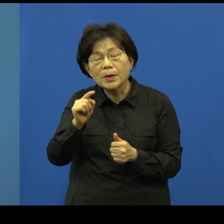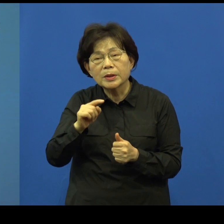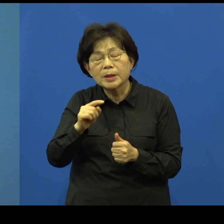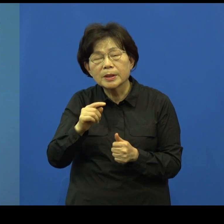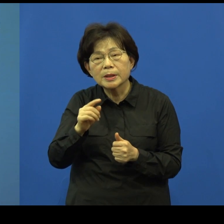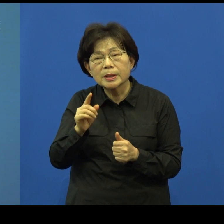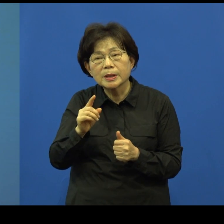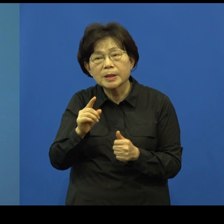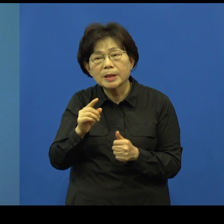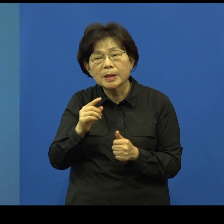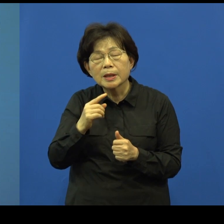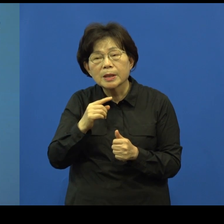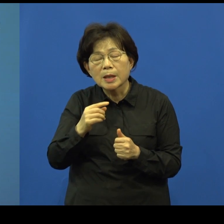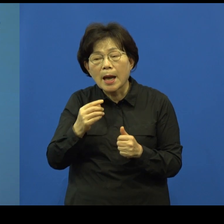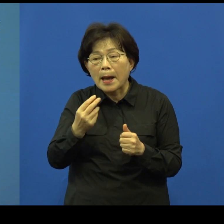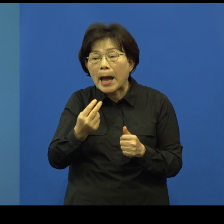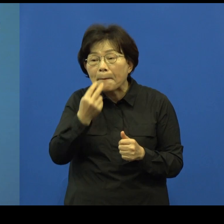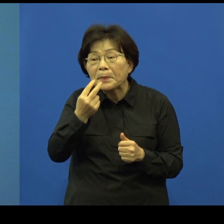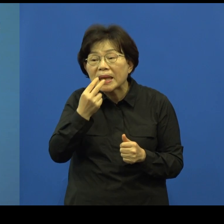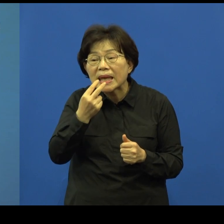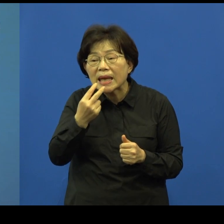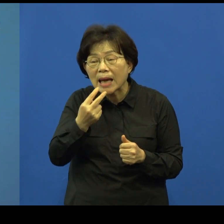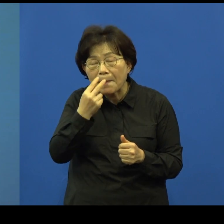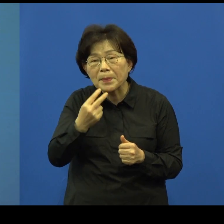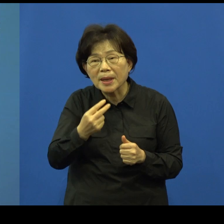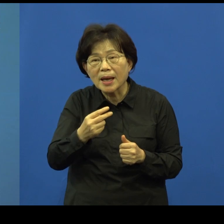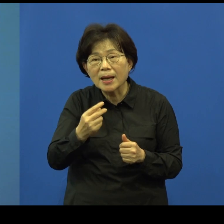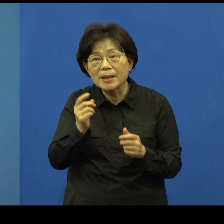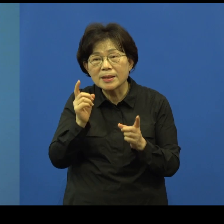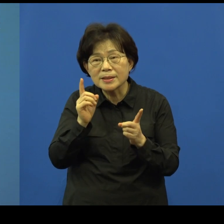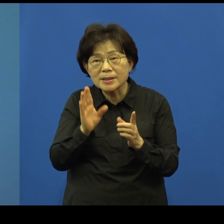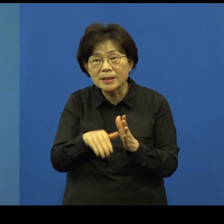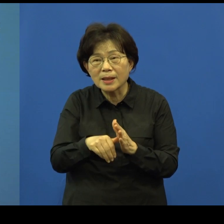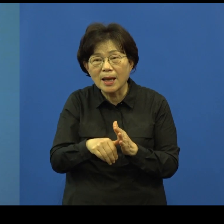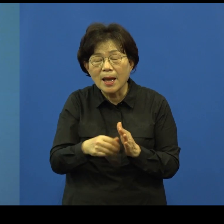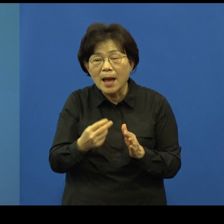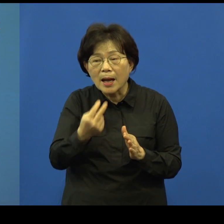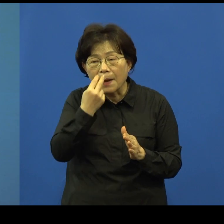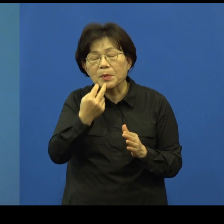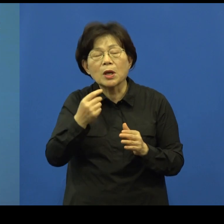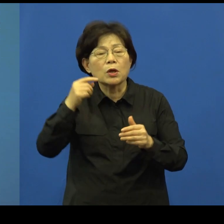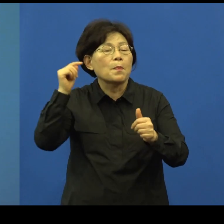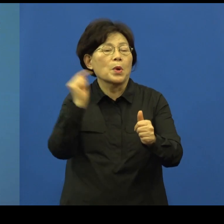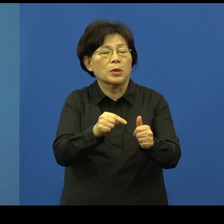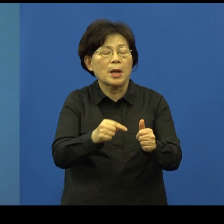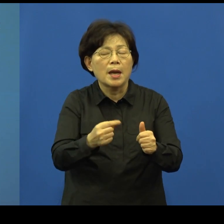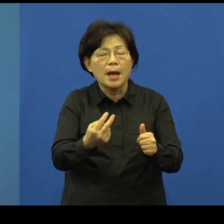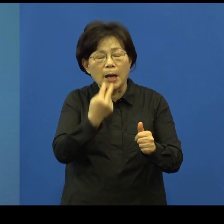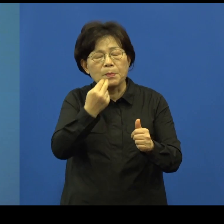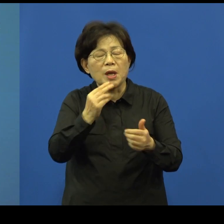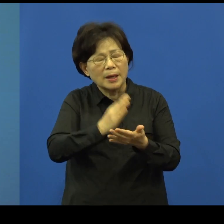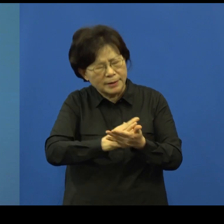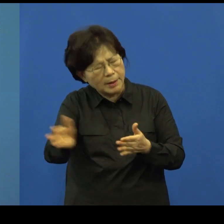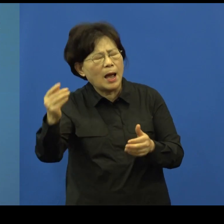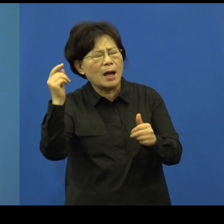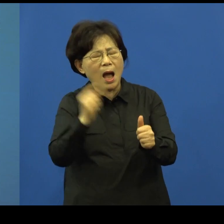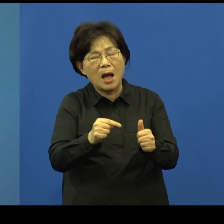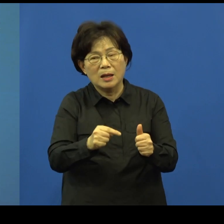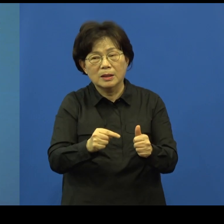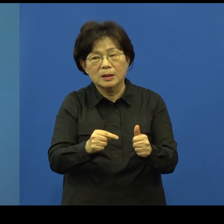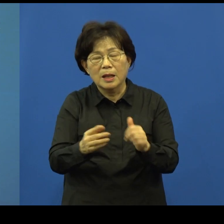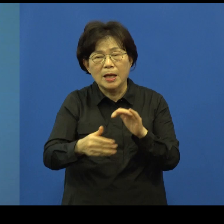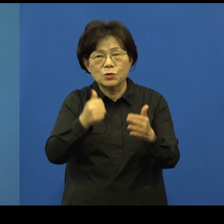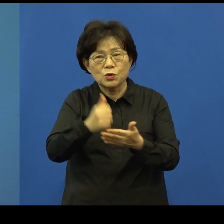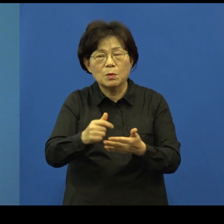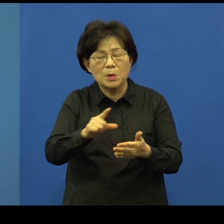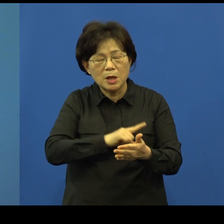돌아가셨는데, 그분은 감기가 걸려도, 감기가 걸리면 그분이 감기에게 명령을 한대요. 감기가 떠나갈지어다.